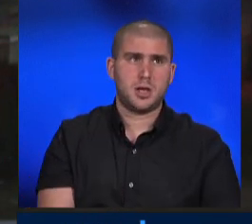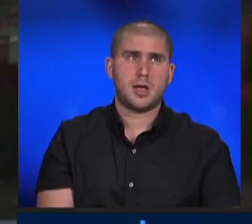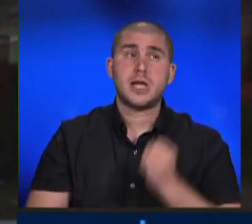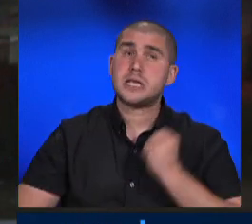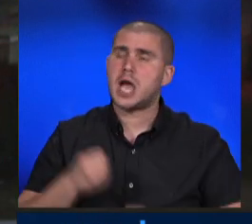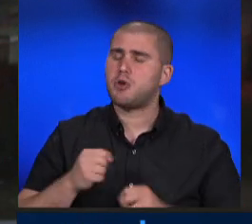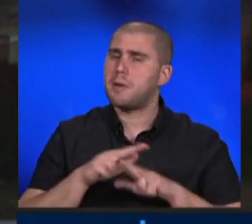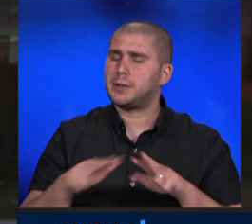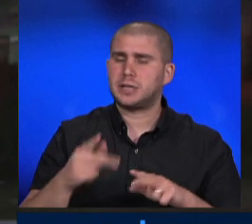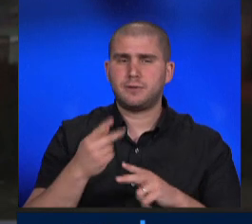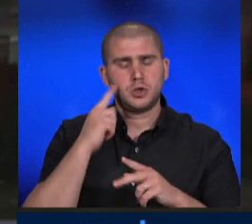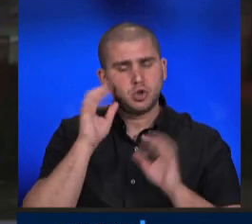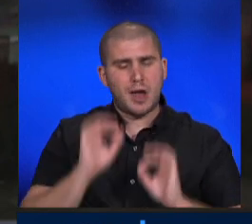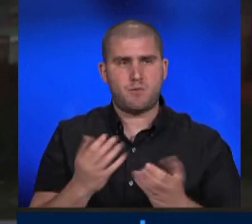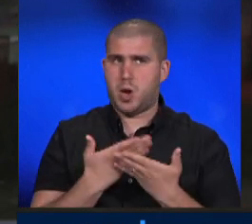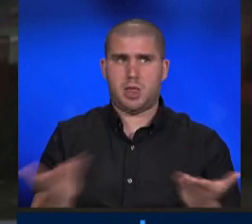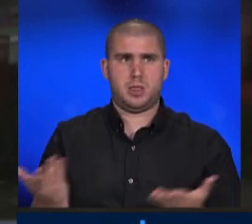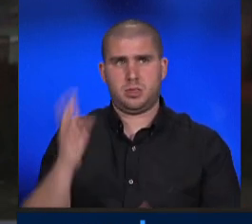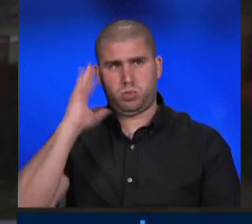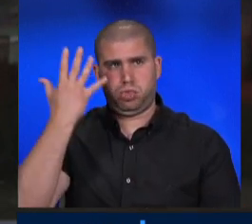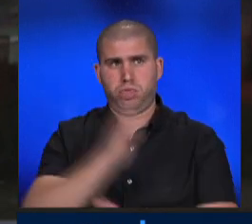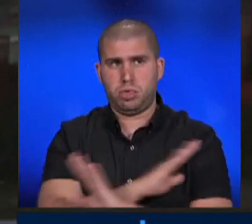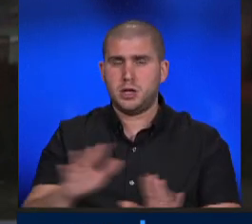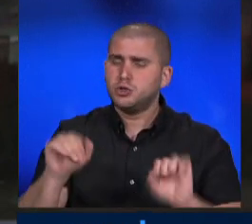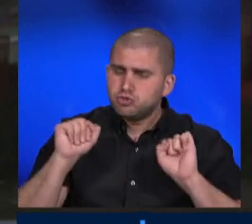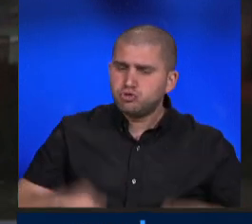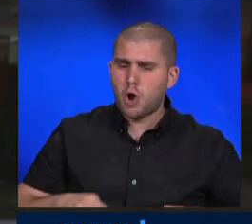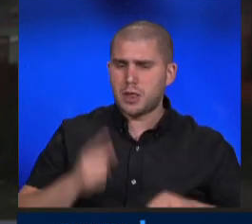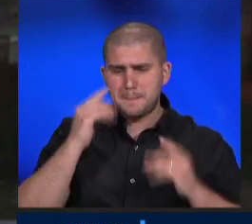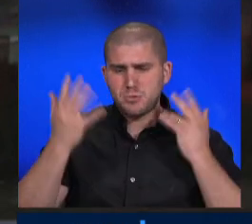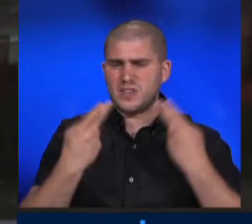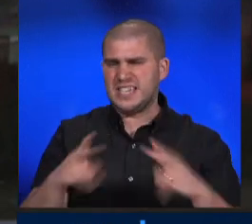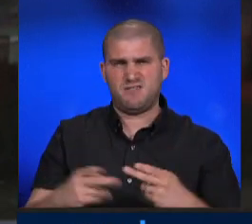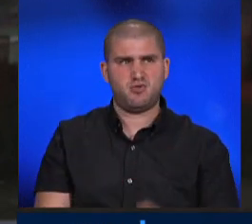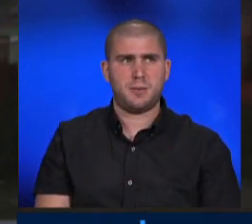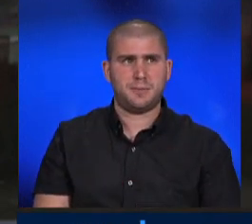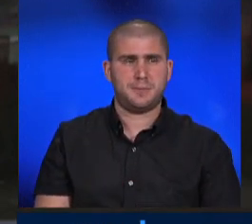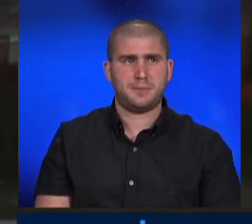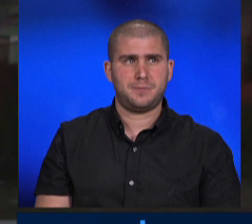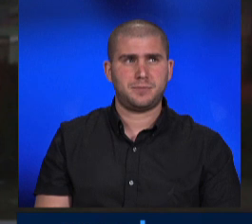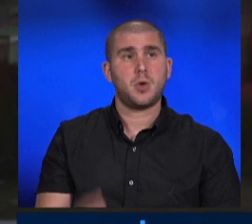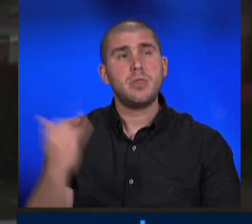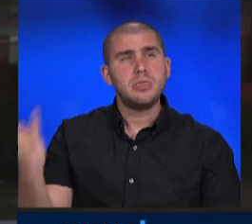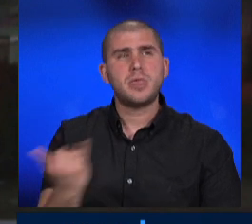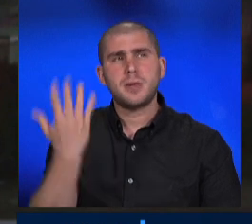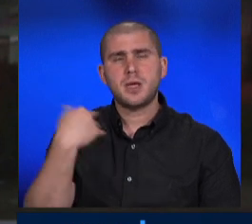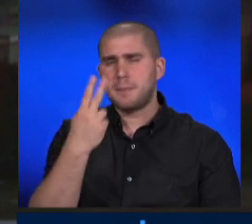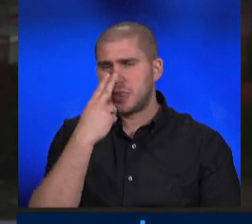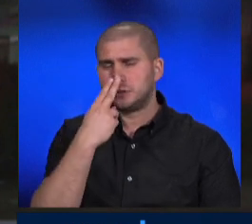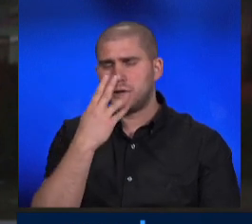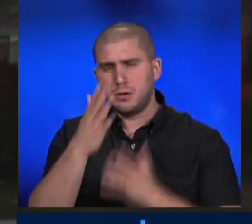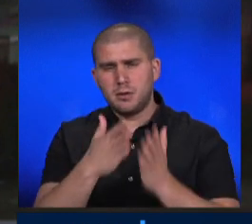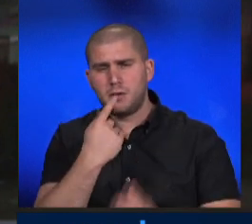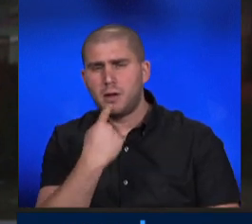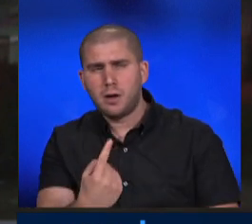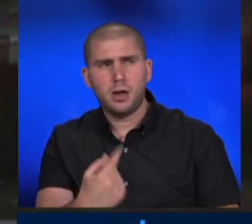במצב של איש פיוט לשלוט על המחשבות שלך יותר מדי. הוא תמיד היה מנסה